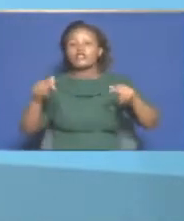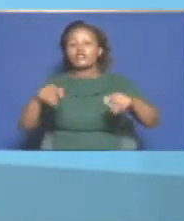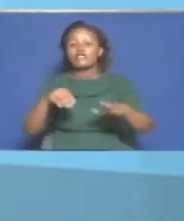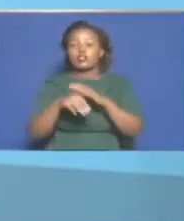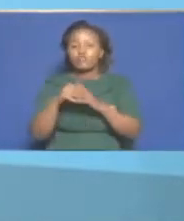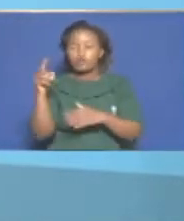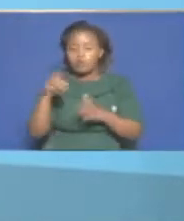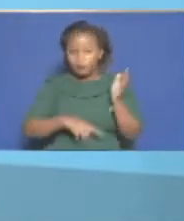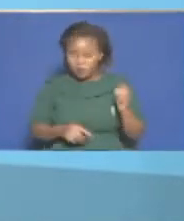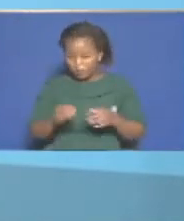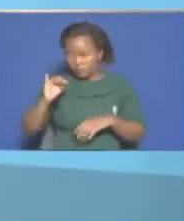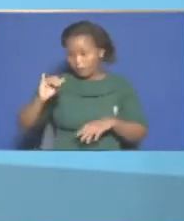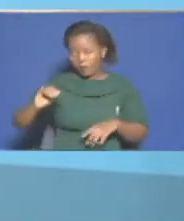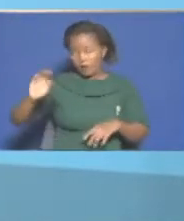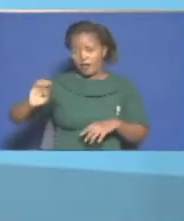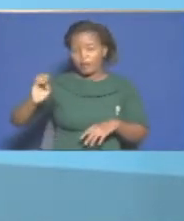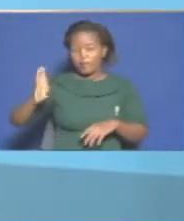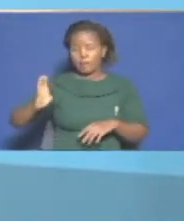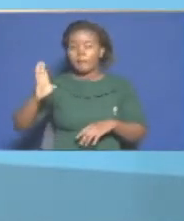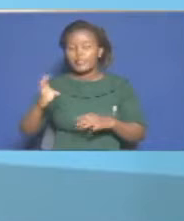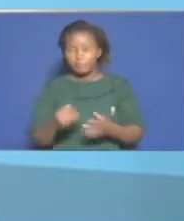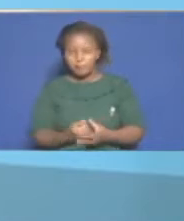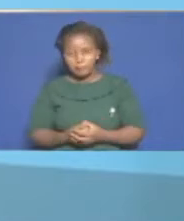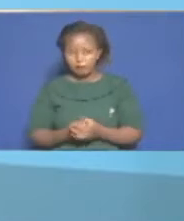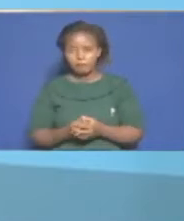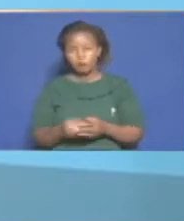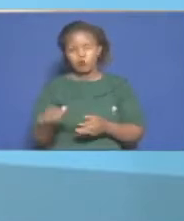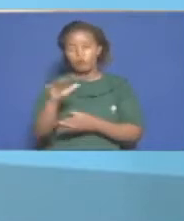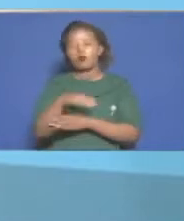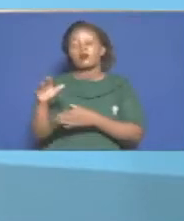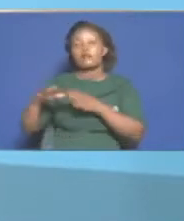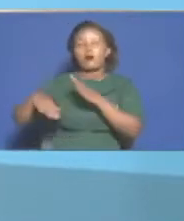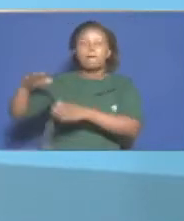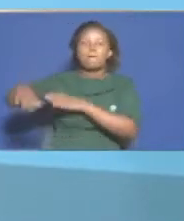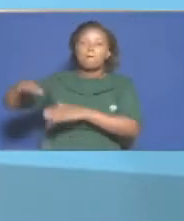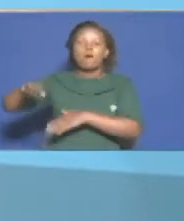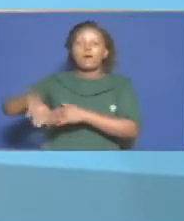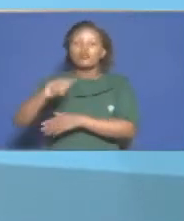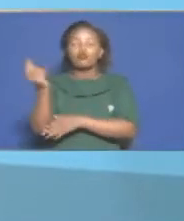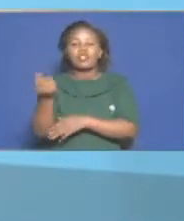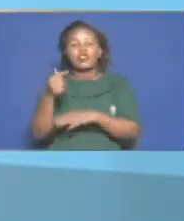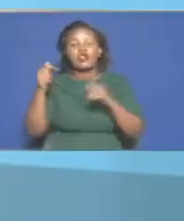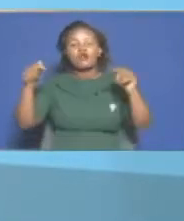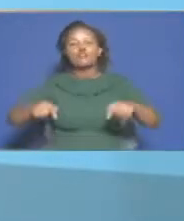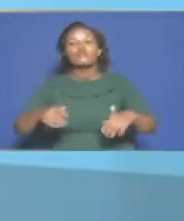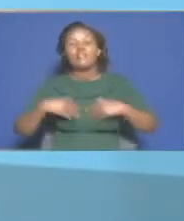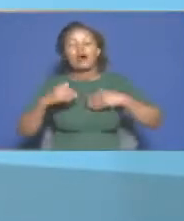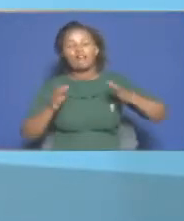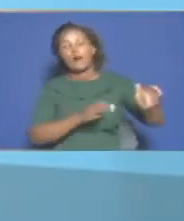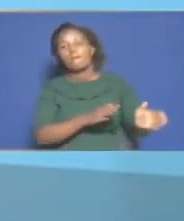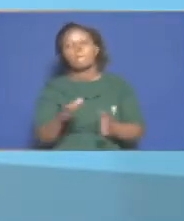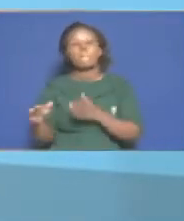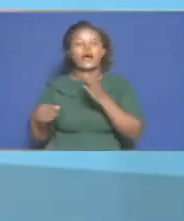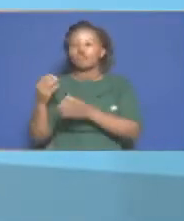tume ya IEBC ambayo katika majengo ya Bomas of Kenya leo hii itakuwa inaandaa ile shughuli ya